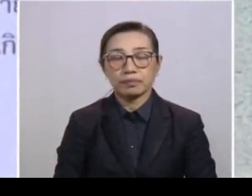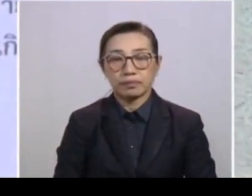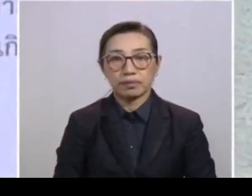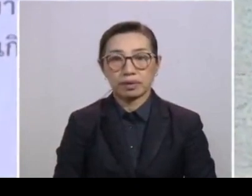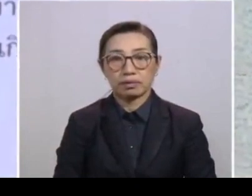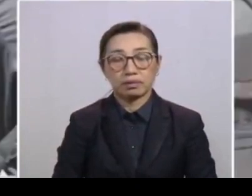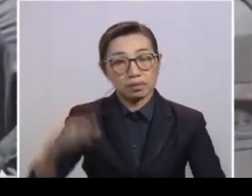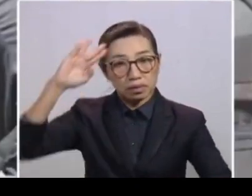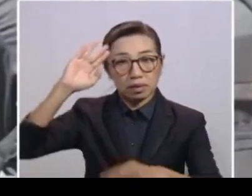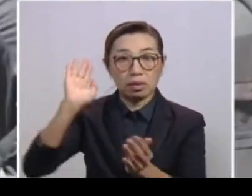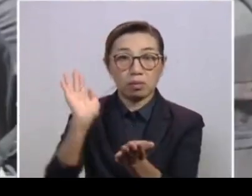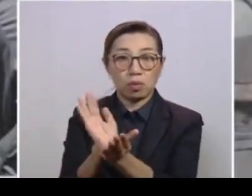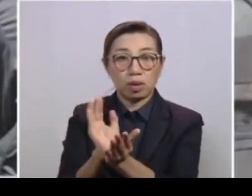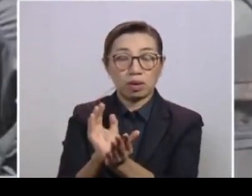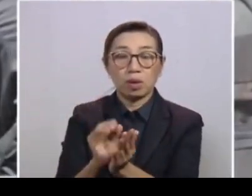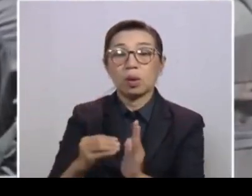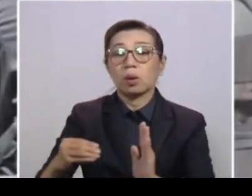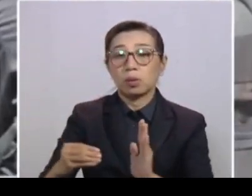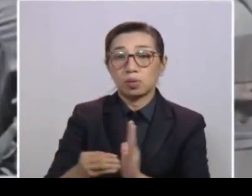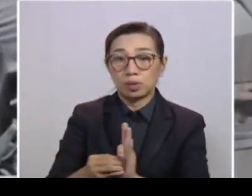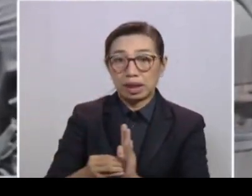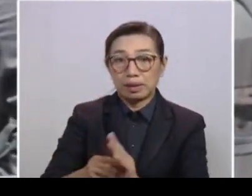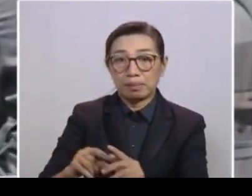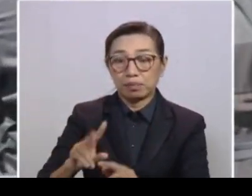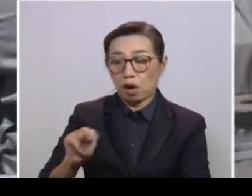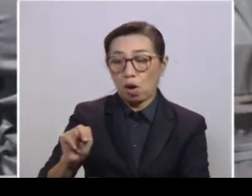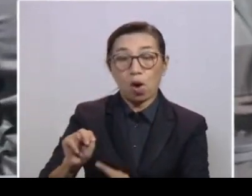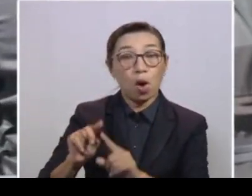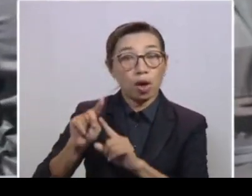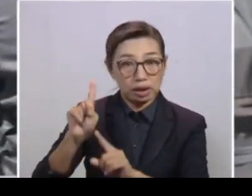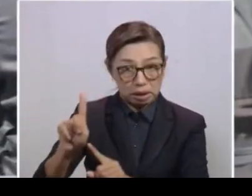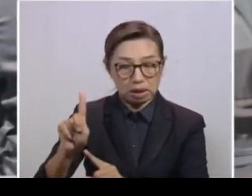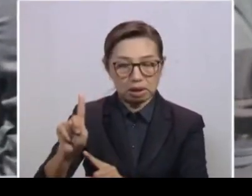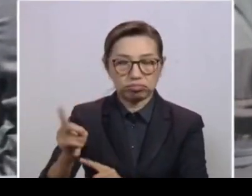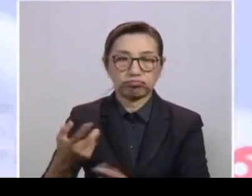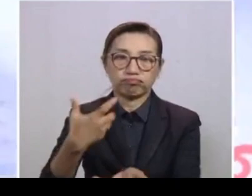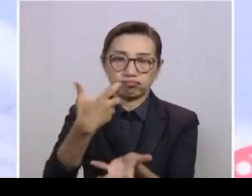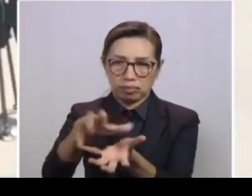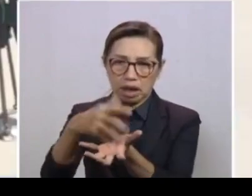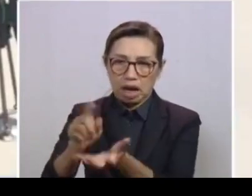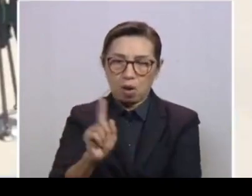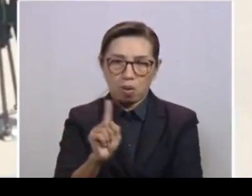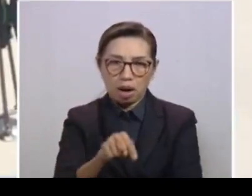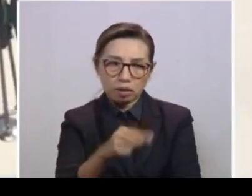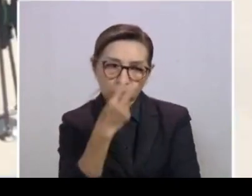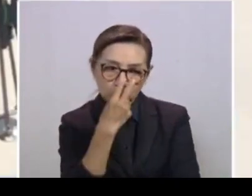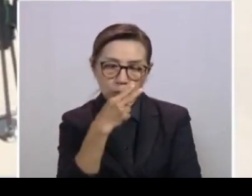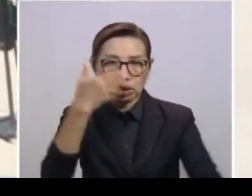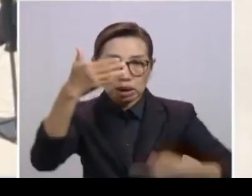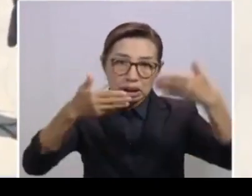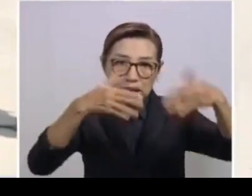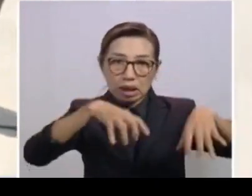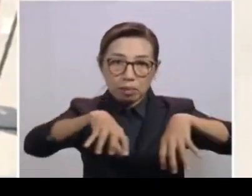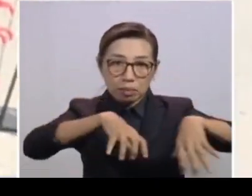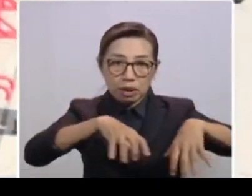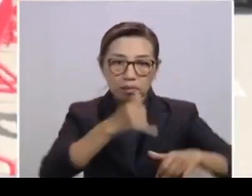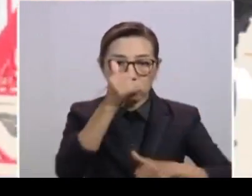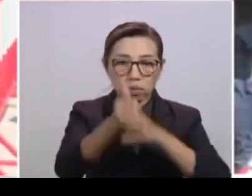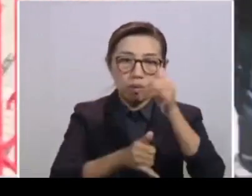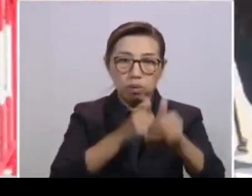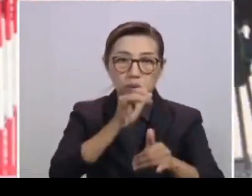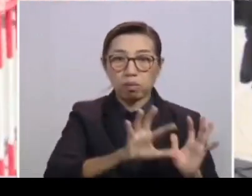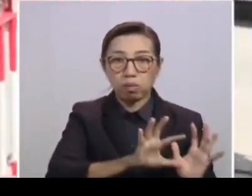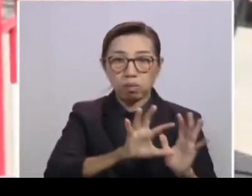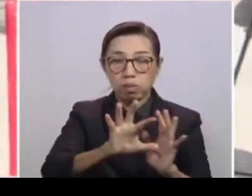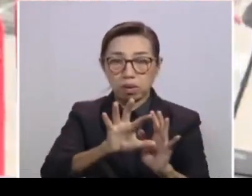ที่กองบังคับการตำรวจนครบาลหนึ่งก็มีการรายงานสำหรับการประเมินสถานการณ์ในการจัดกิจกรรมการชุมนุมในพื้นที่